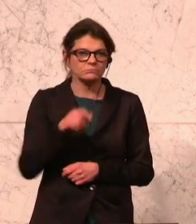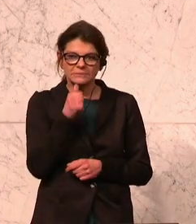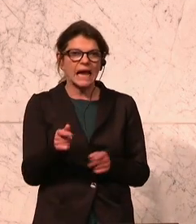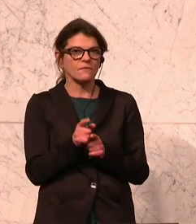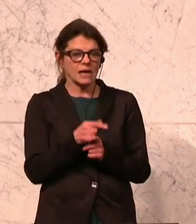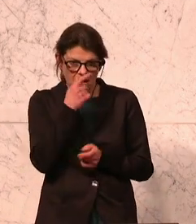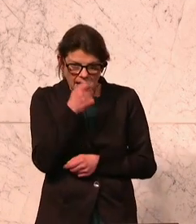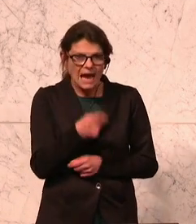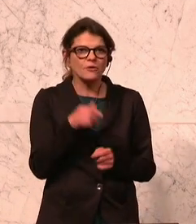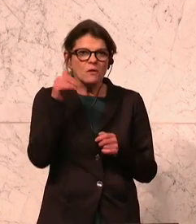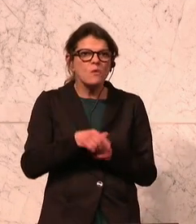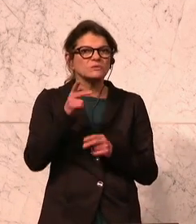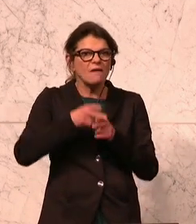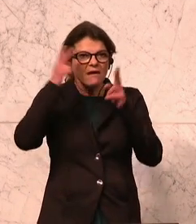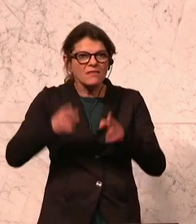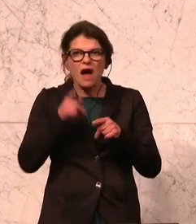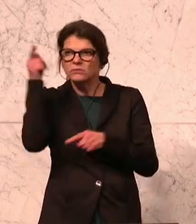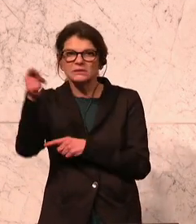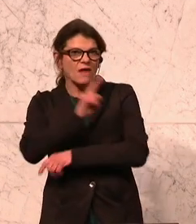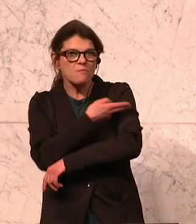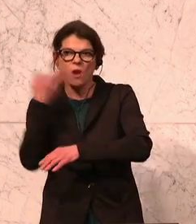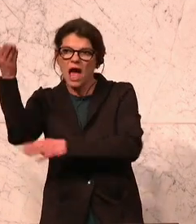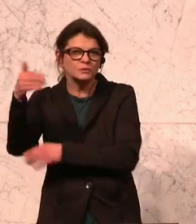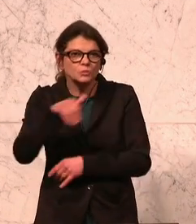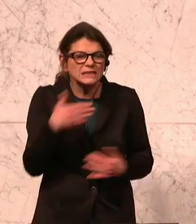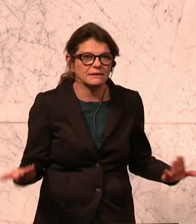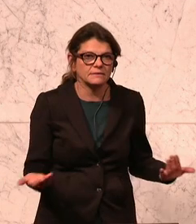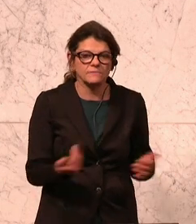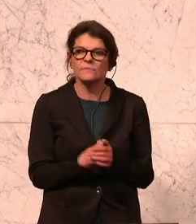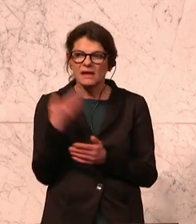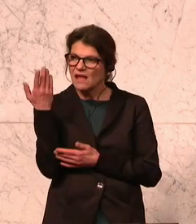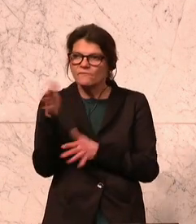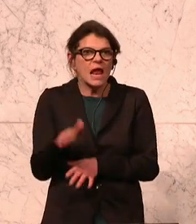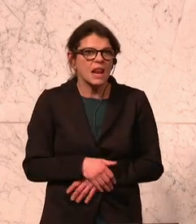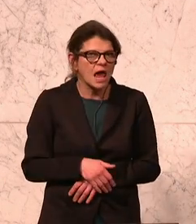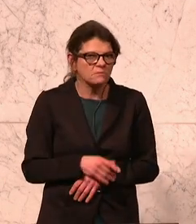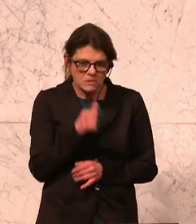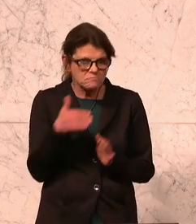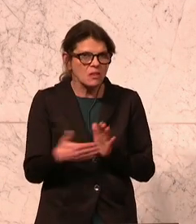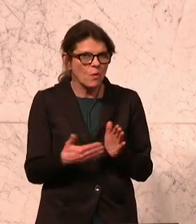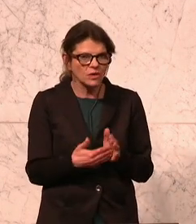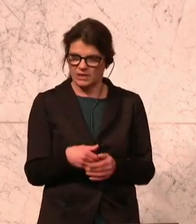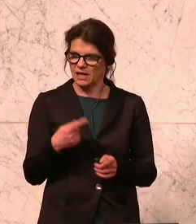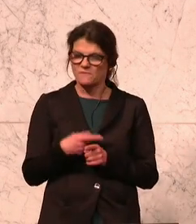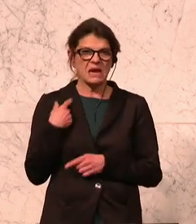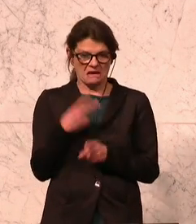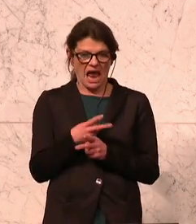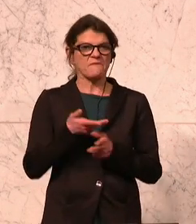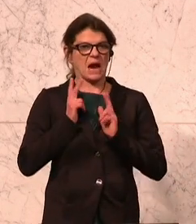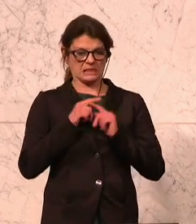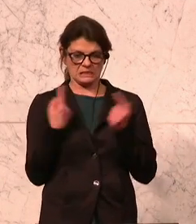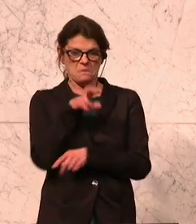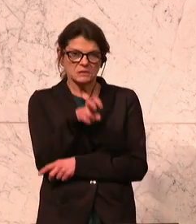einer Erkältung in die Spitalsambulanz ausweichen müssen. Genau in diesen Fällen wird es überhaupt nicht mehr notwendig sein, sich krank in ein Wartezimmer zu